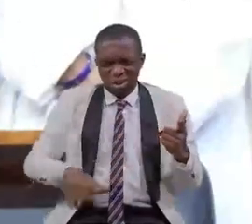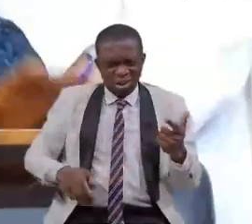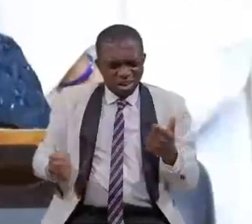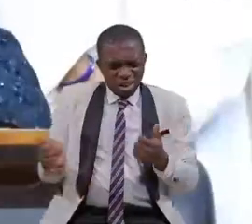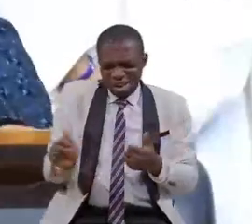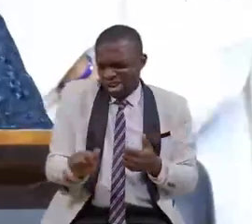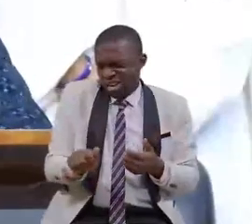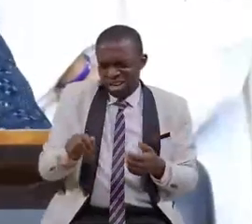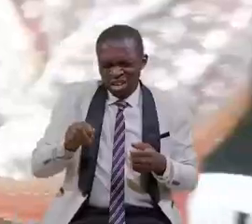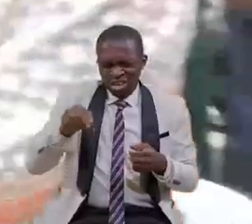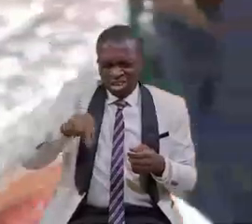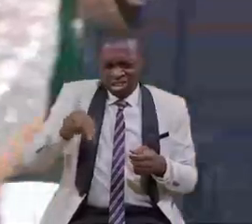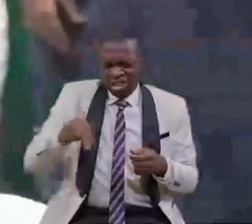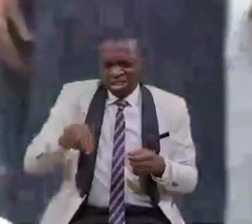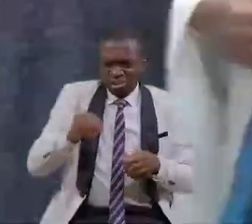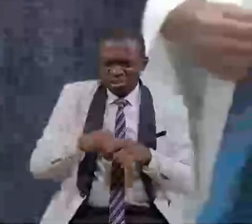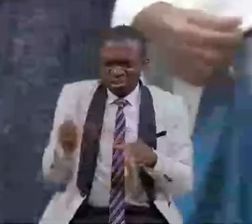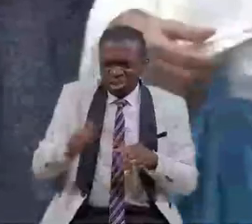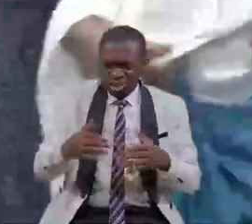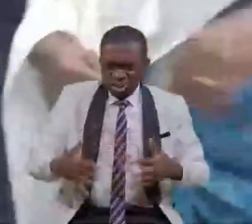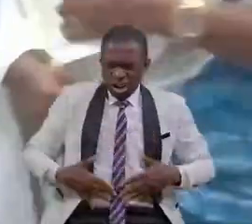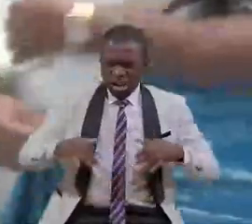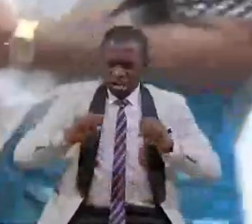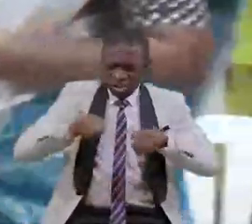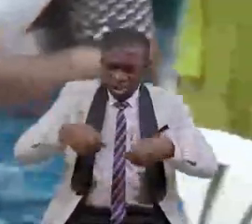Pour voir aux besoins des vies.